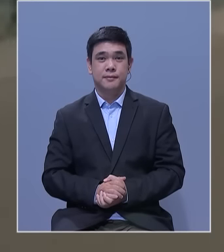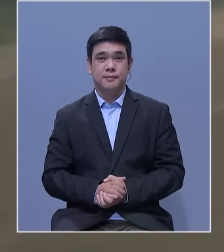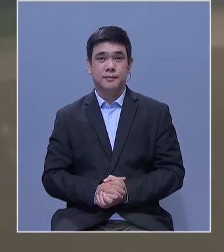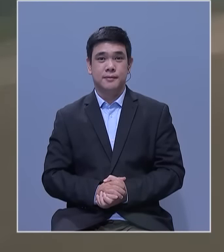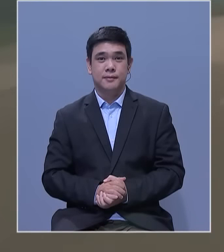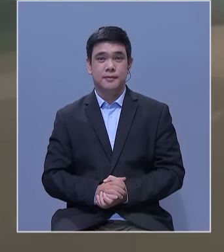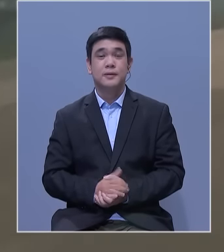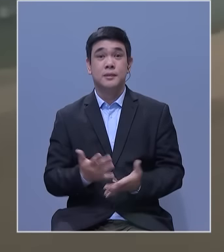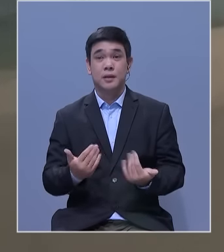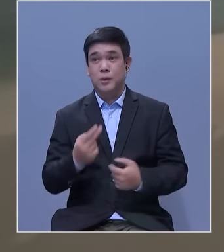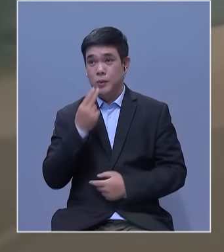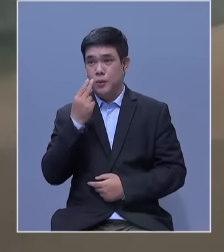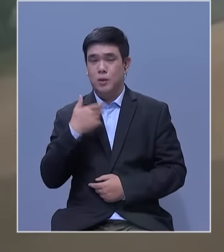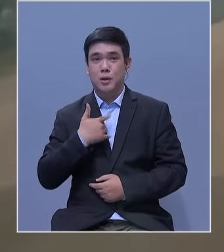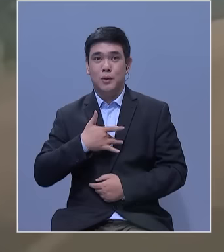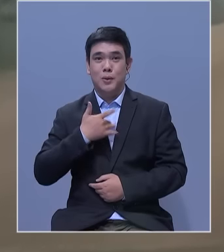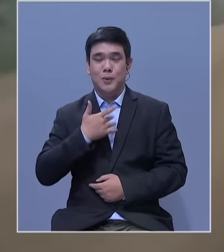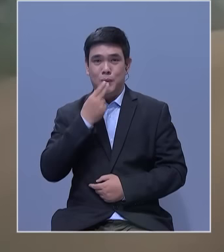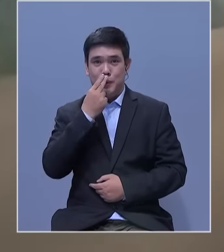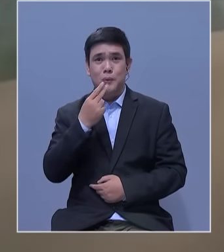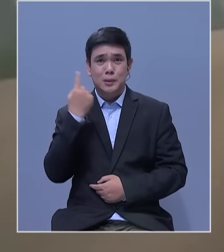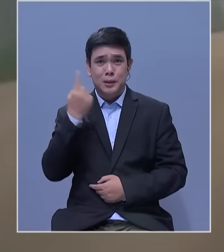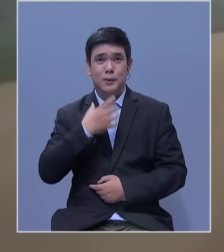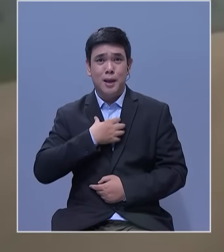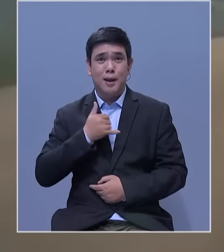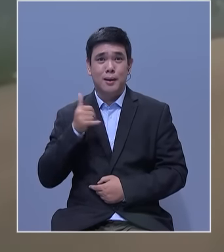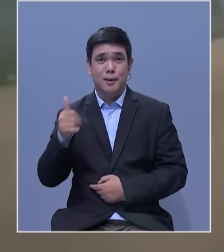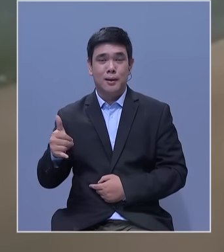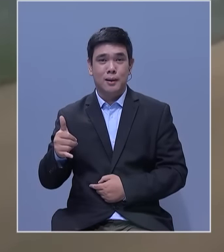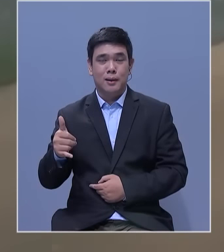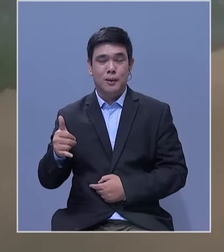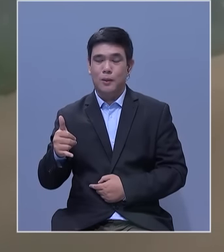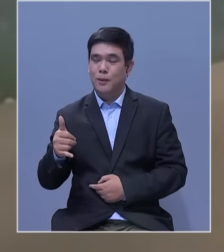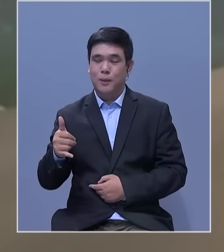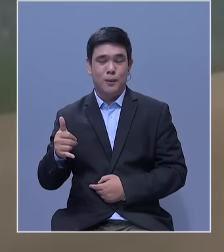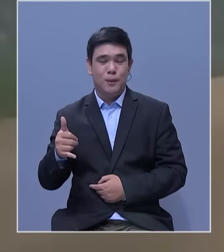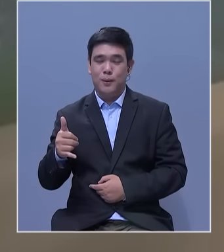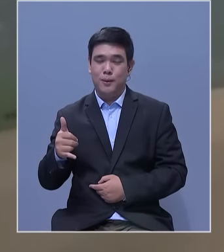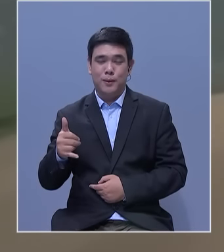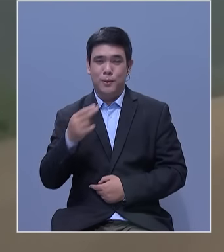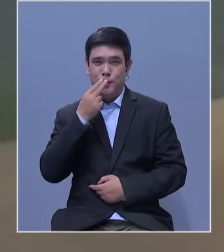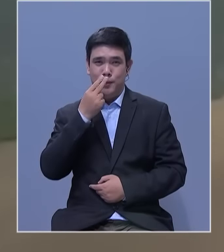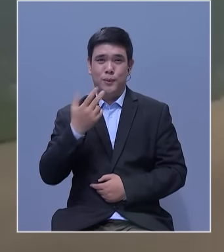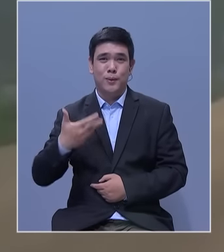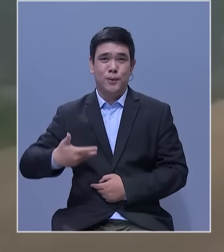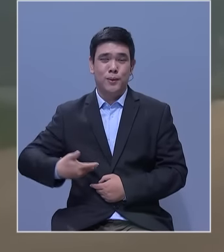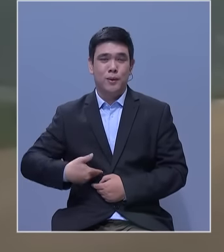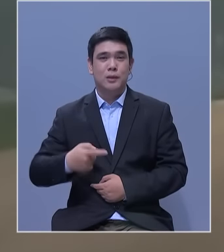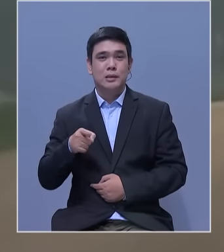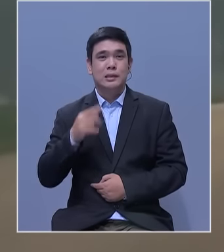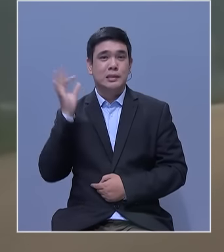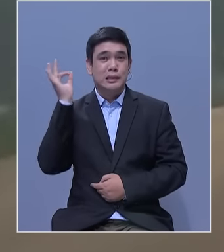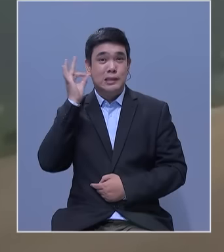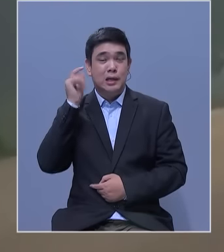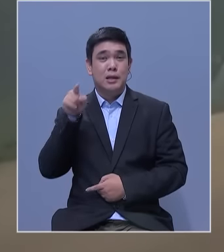้โอ้โหเป็นไงคุณจอห์นท่านผู้ชม น่าไปเที่ยวไหมมหกรรมนี ้โอ้ยฟังดูแล้วเหมือนตลกร้ายเนาะพี่อาร์มแต่นี่ลงเสีย